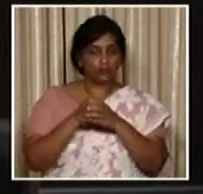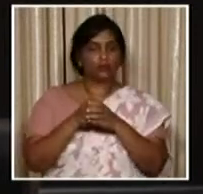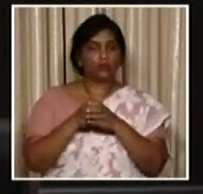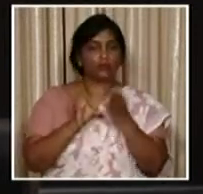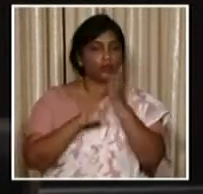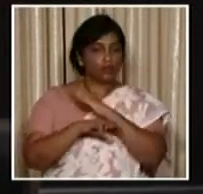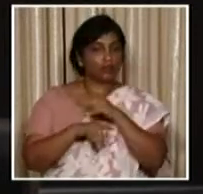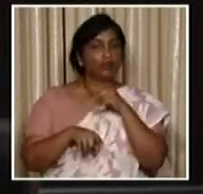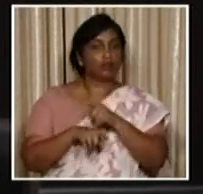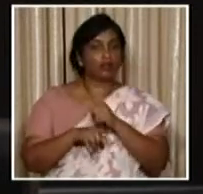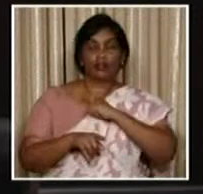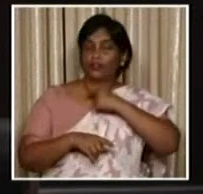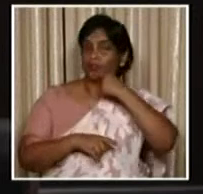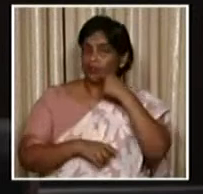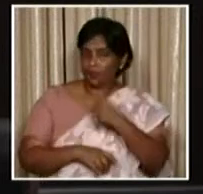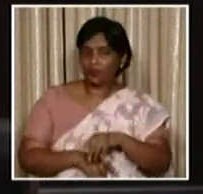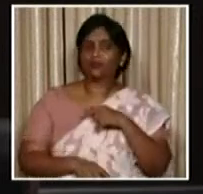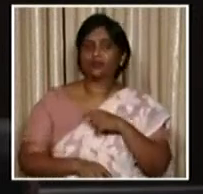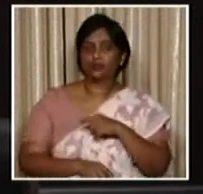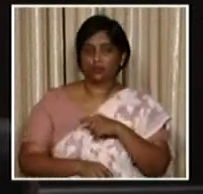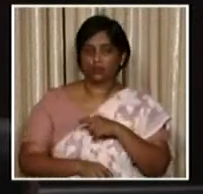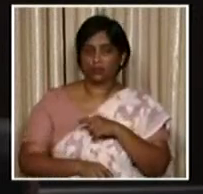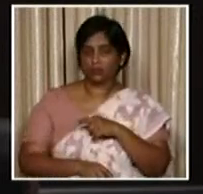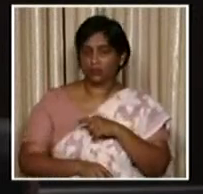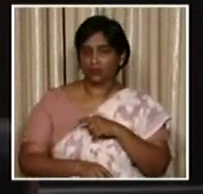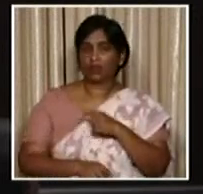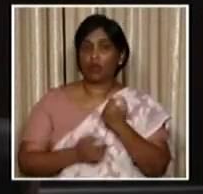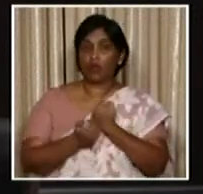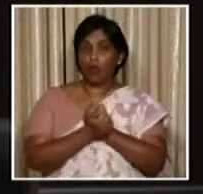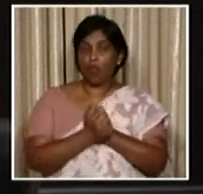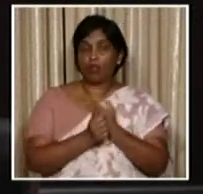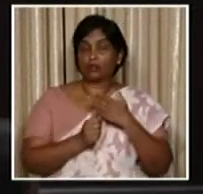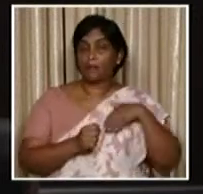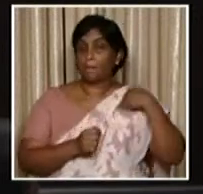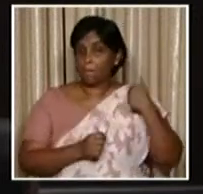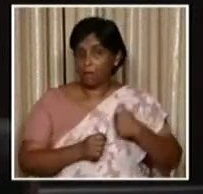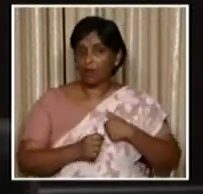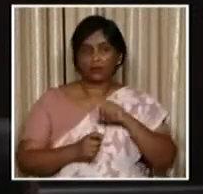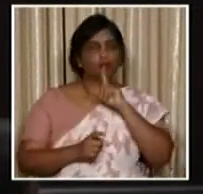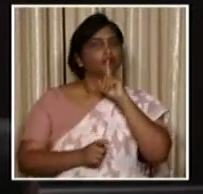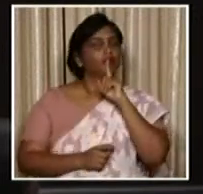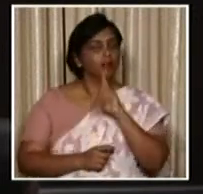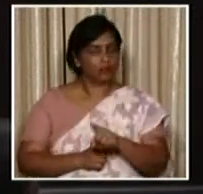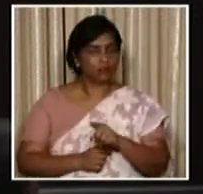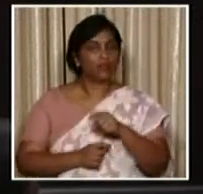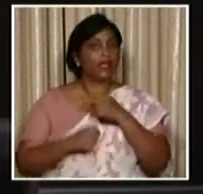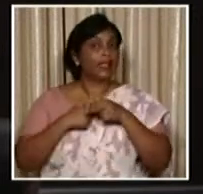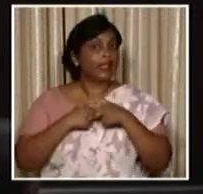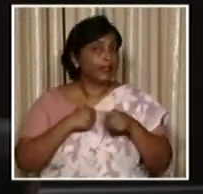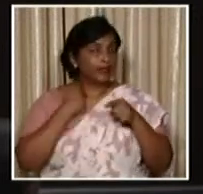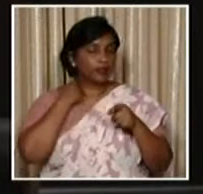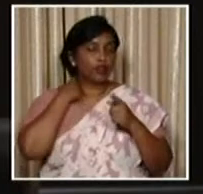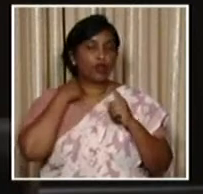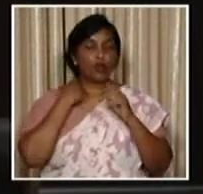ඒ විනමිටත් දැනුම් දීලා තියෙනවා කියන එක ඒ පොලිස් අධිකාරිතුමා ප්‍රකාශ කරනවා හේතුව